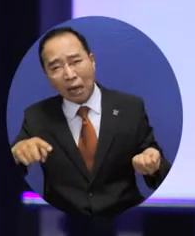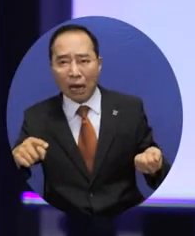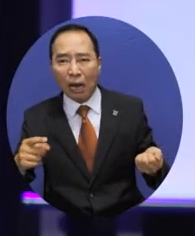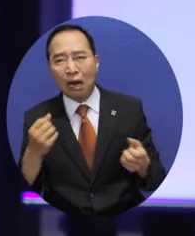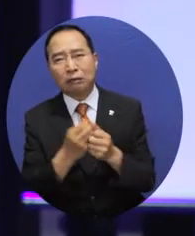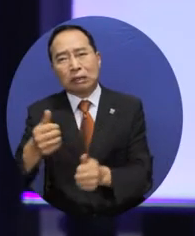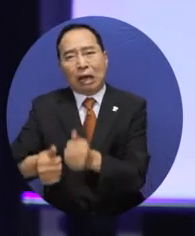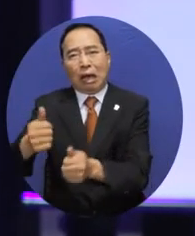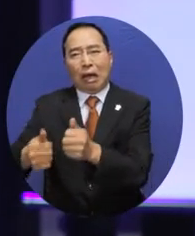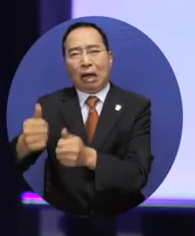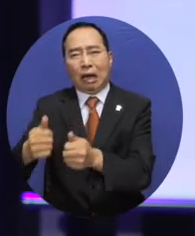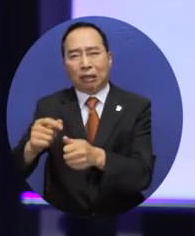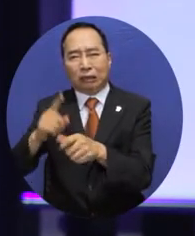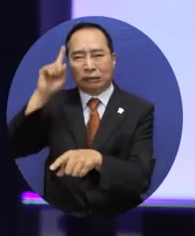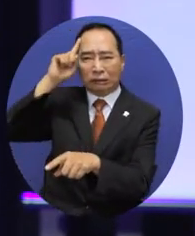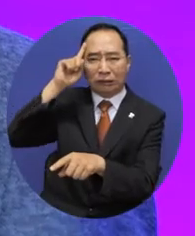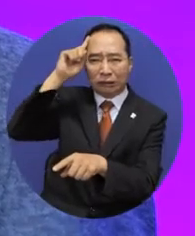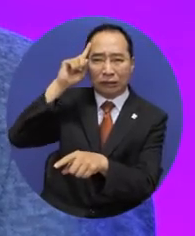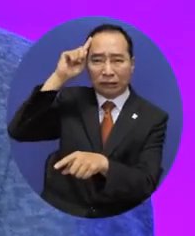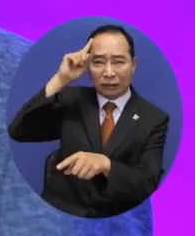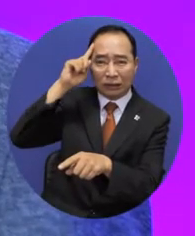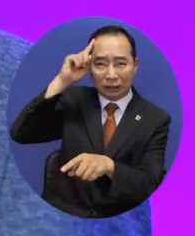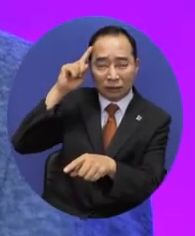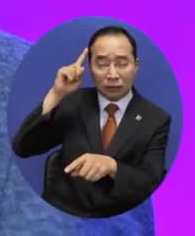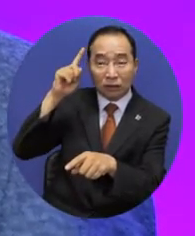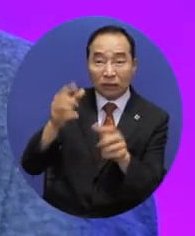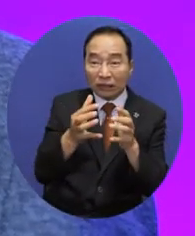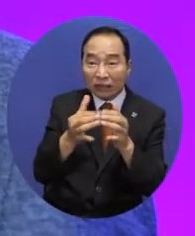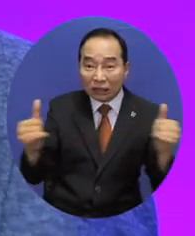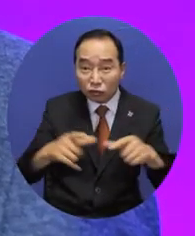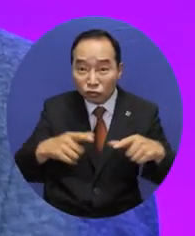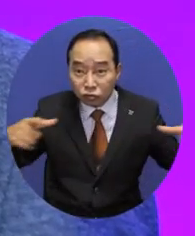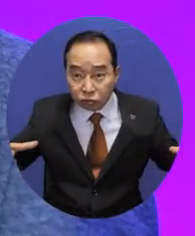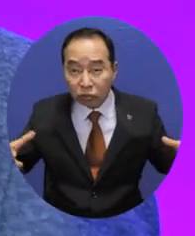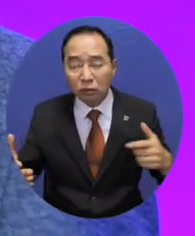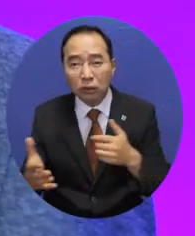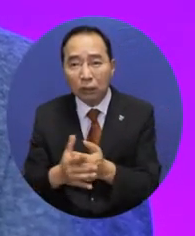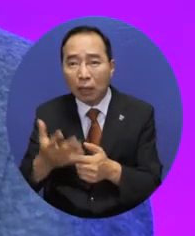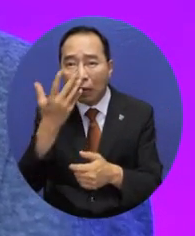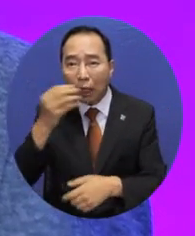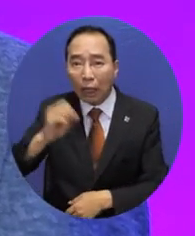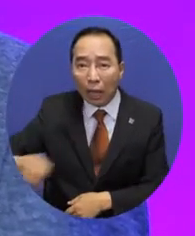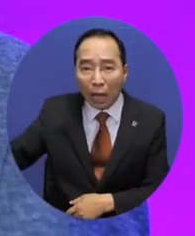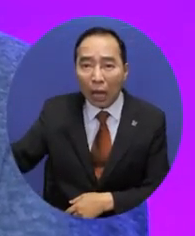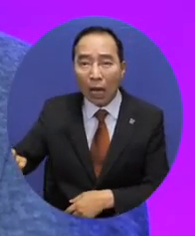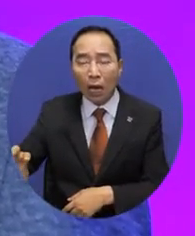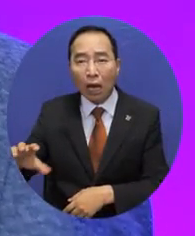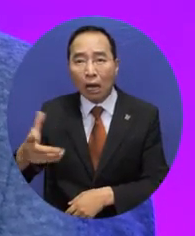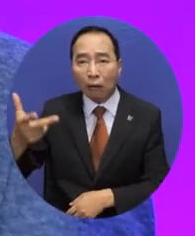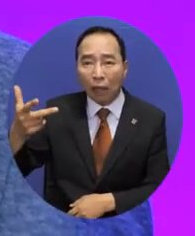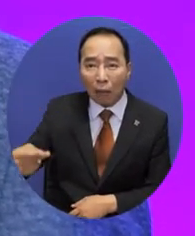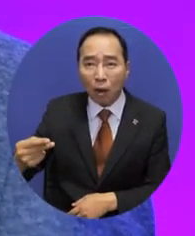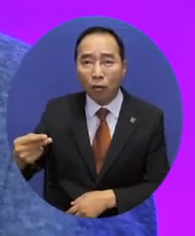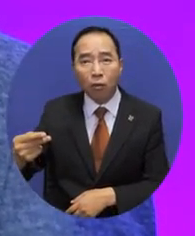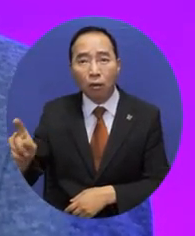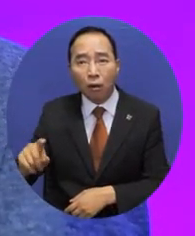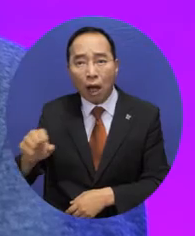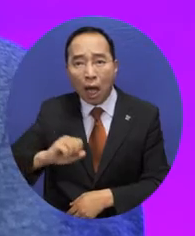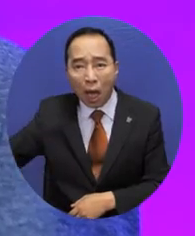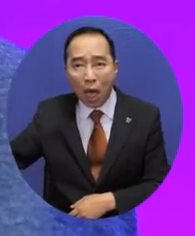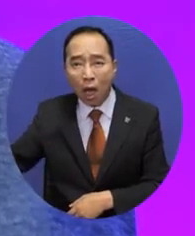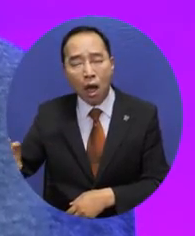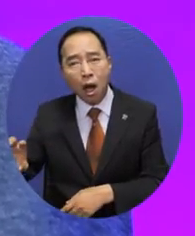그러면서 스트레스가 증가가 됐고 이 인구 증가로 인해서 쓰레기라든지 대변이라든지 이런 것이 순환이 되지